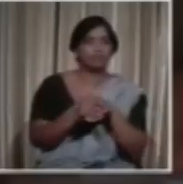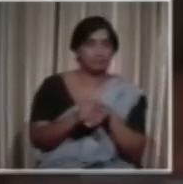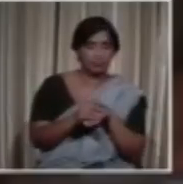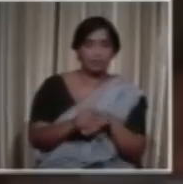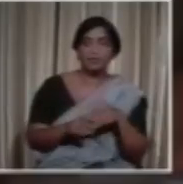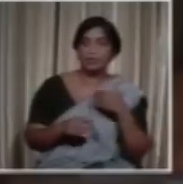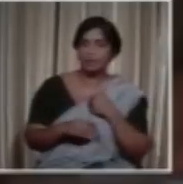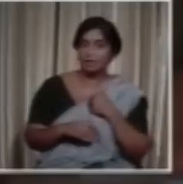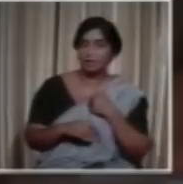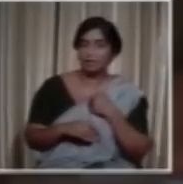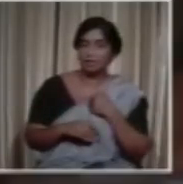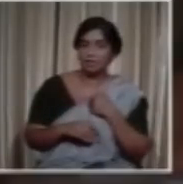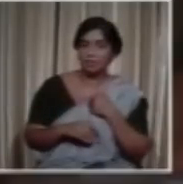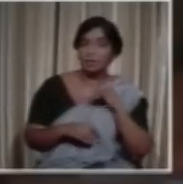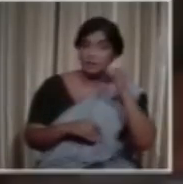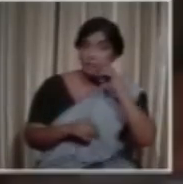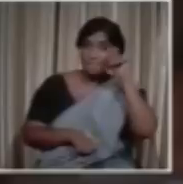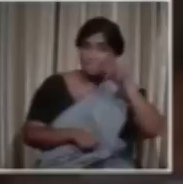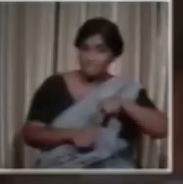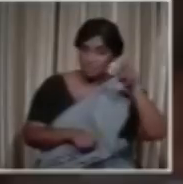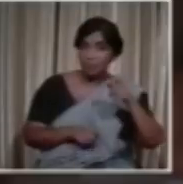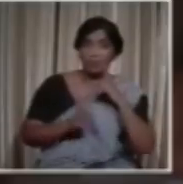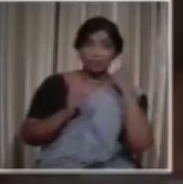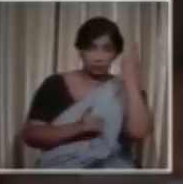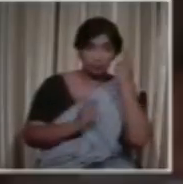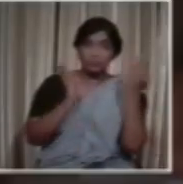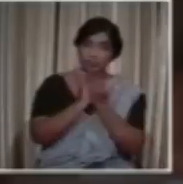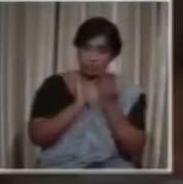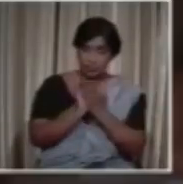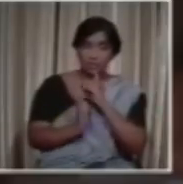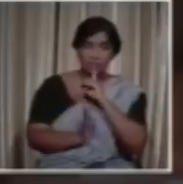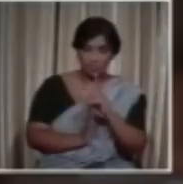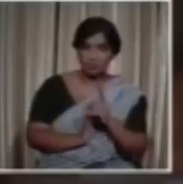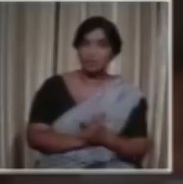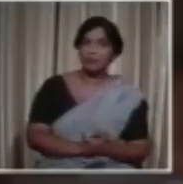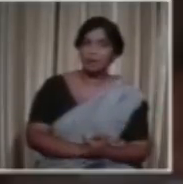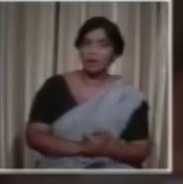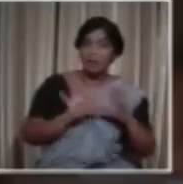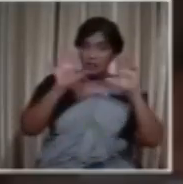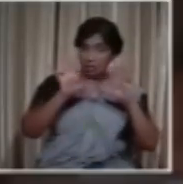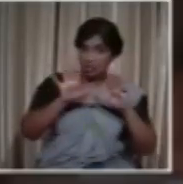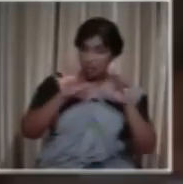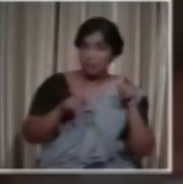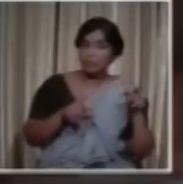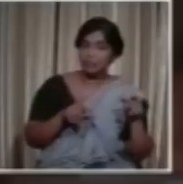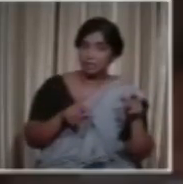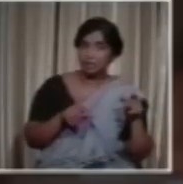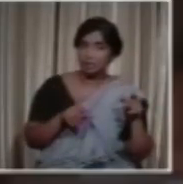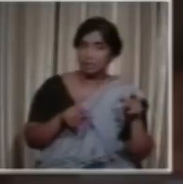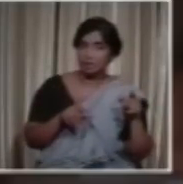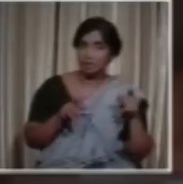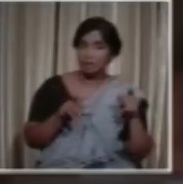අපේ සමහර මිනිස්සු ඉගෙන ගත්ත මිනිස්සු කියලා කියන අය නම වෙනිදා අර